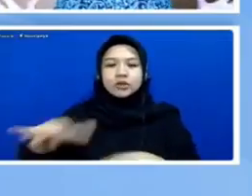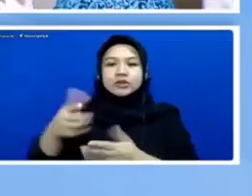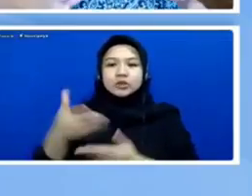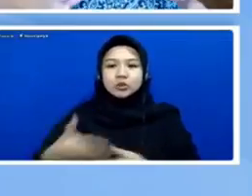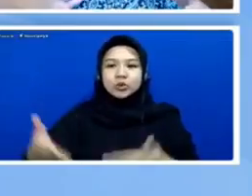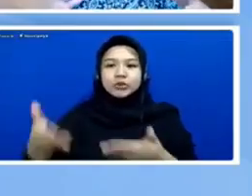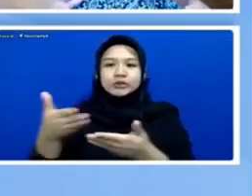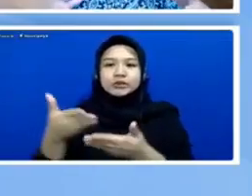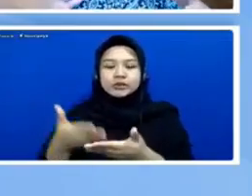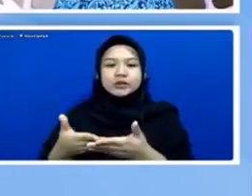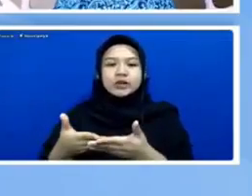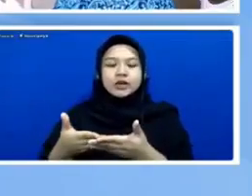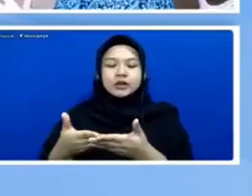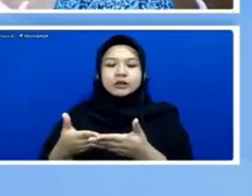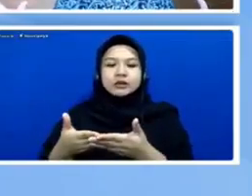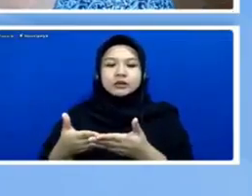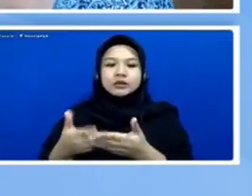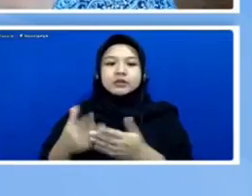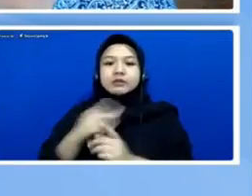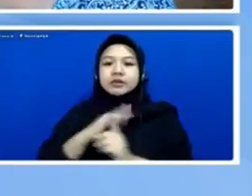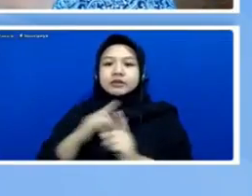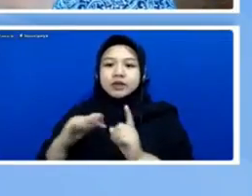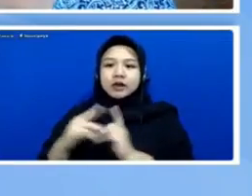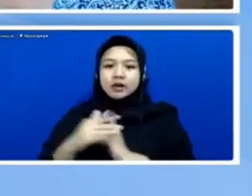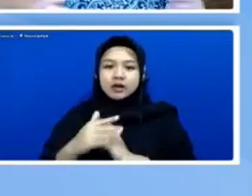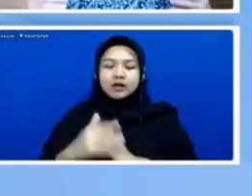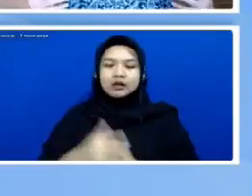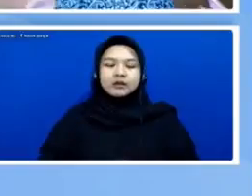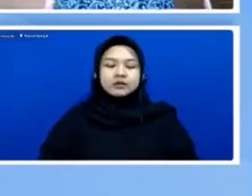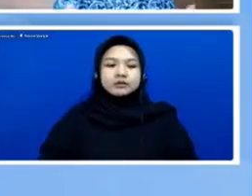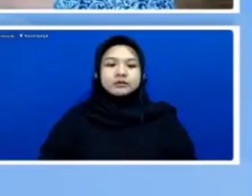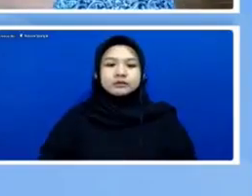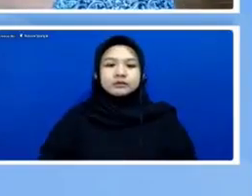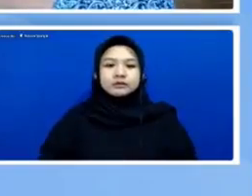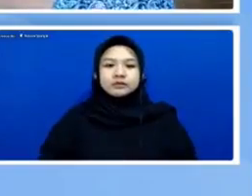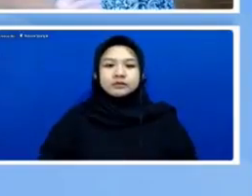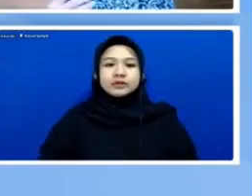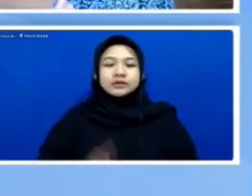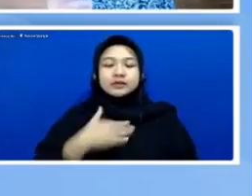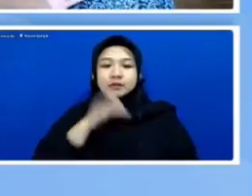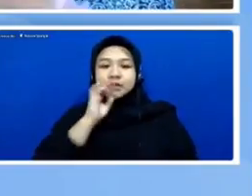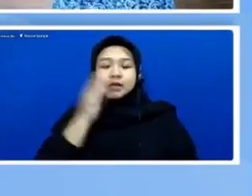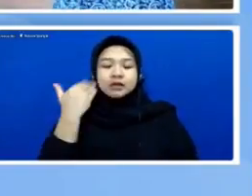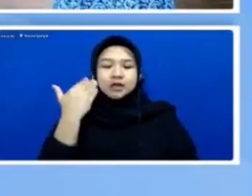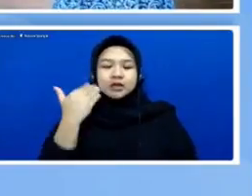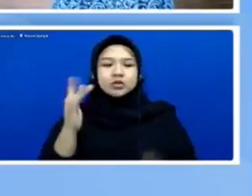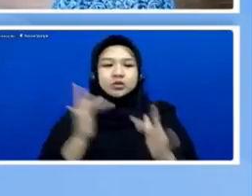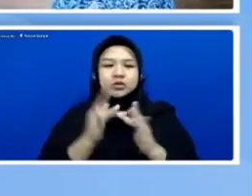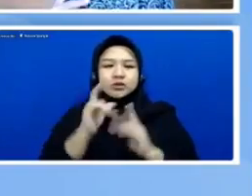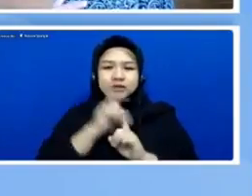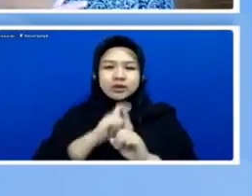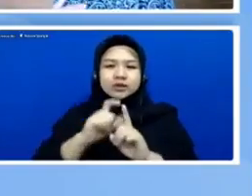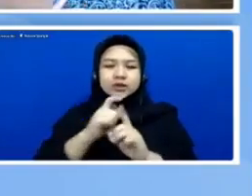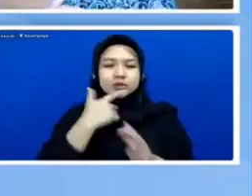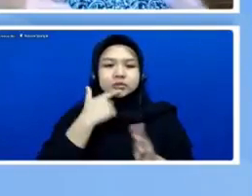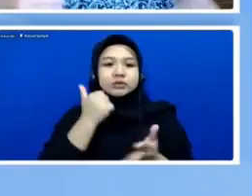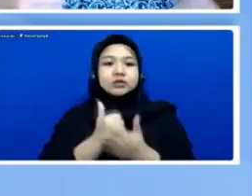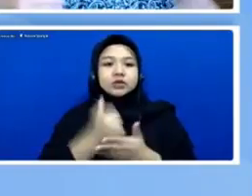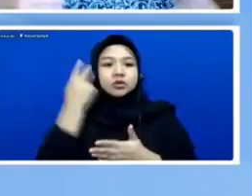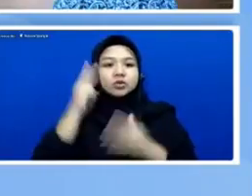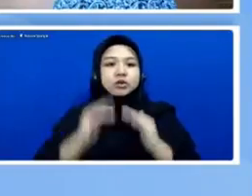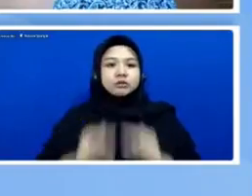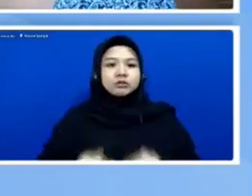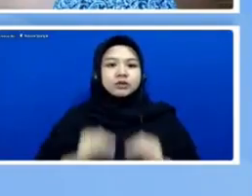ada di suatu masyarakat. Dan seperti saya bilang tadi, contact tracing itu sangat fundamental untuk